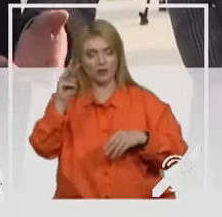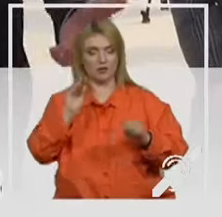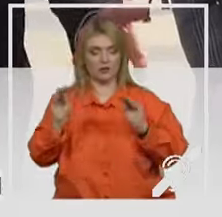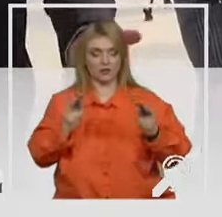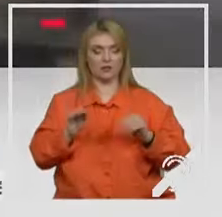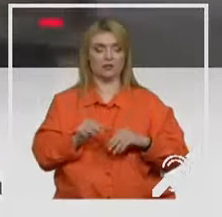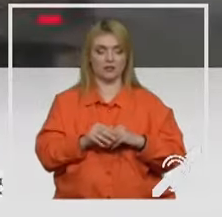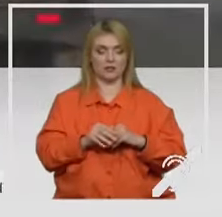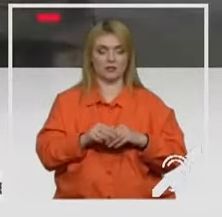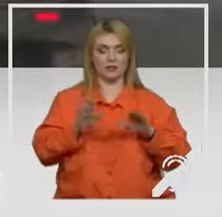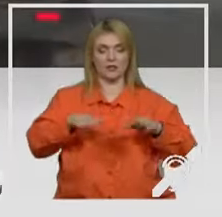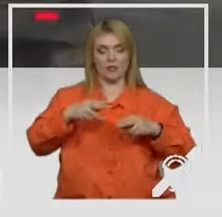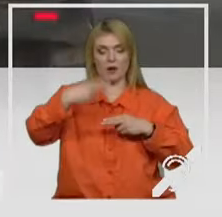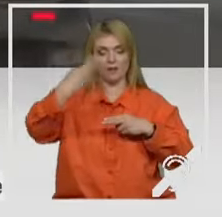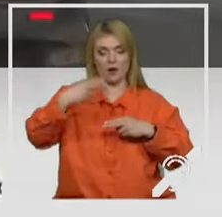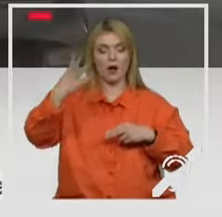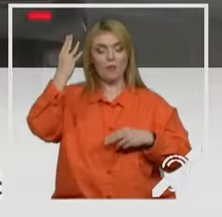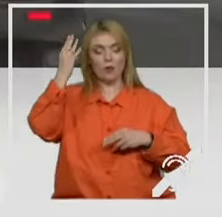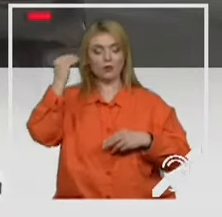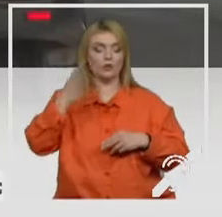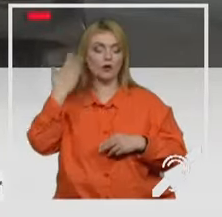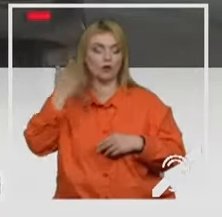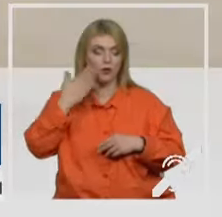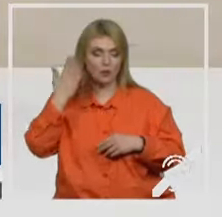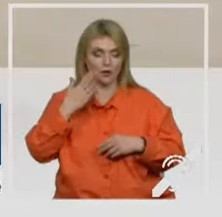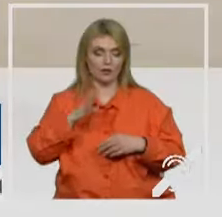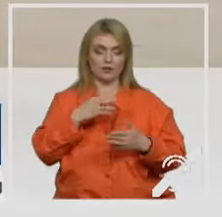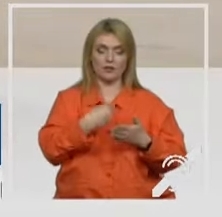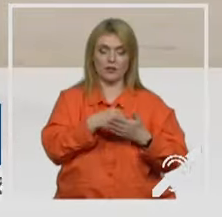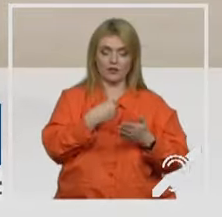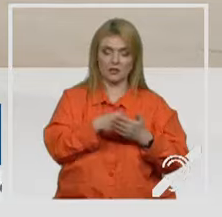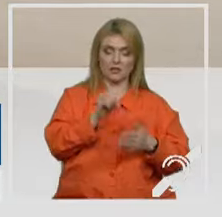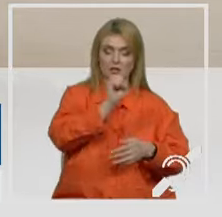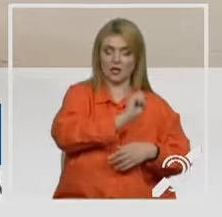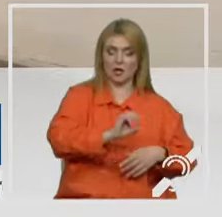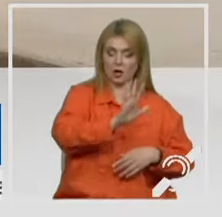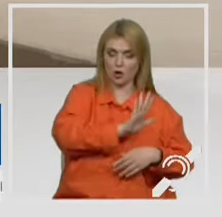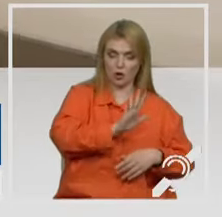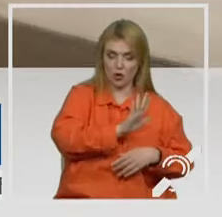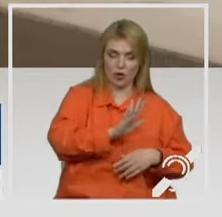de frontieră de la granița România-Moldova a fost finanțat de Uniunea